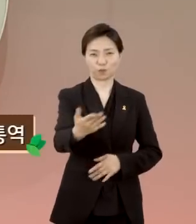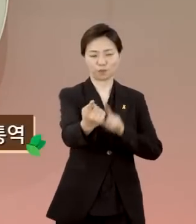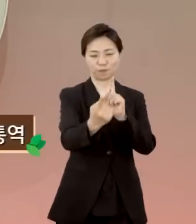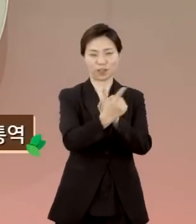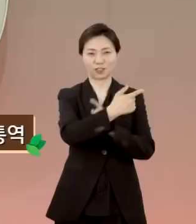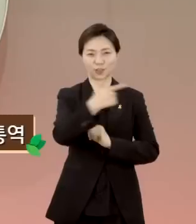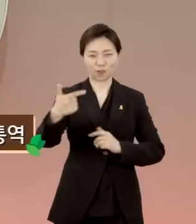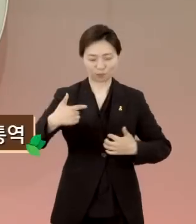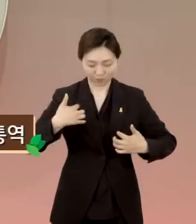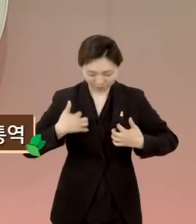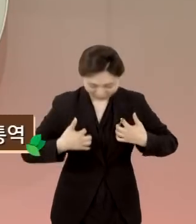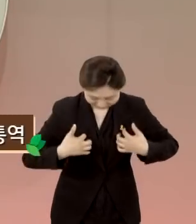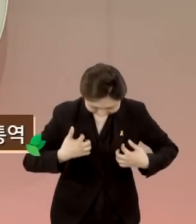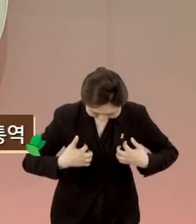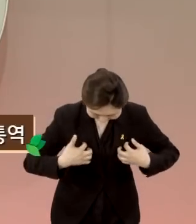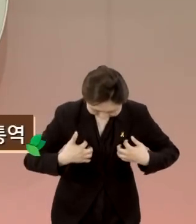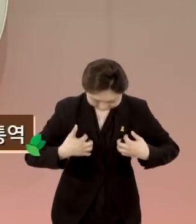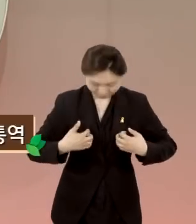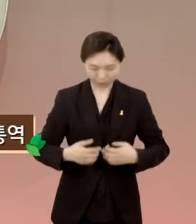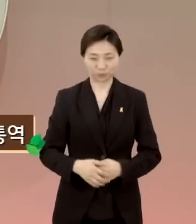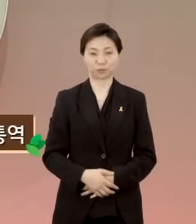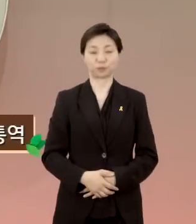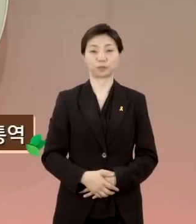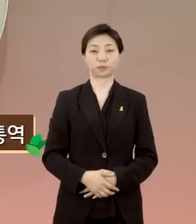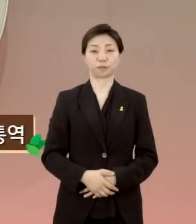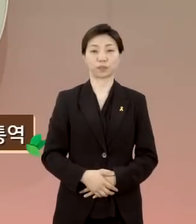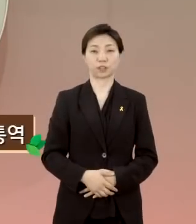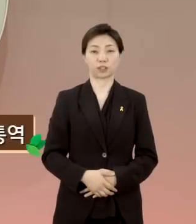되어서 진심으로 반갑습니다